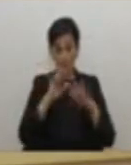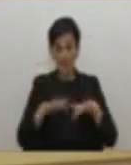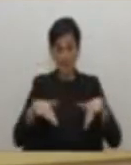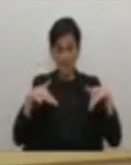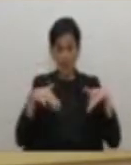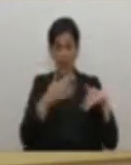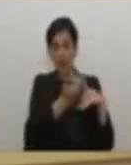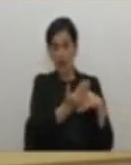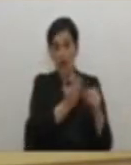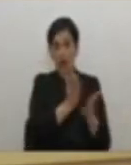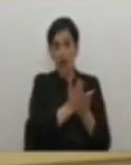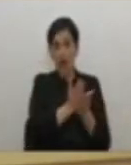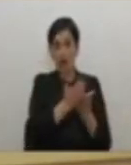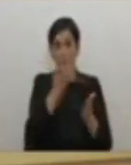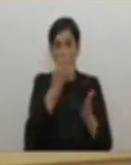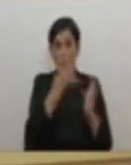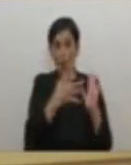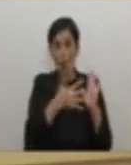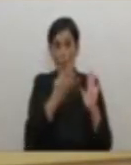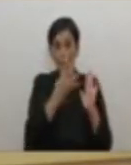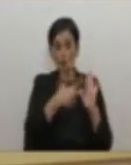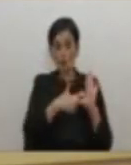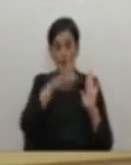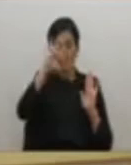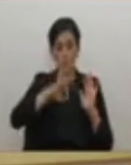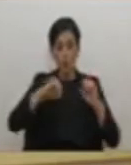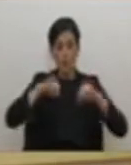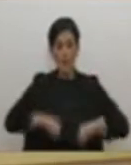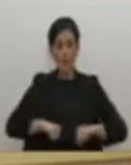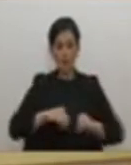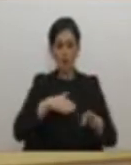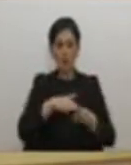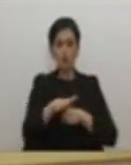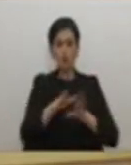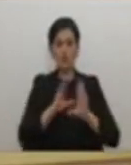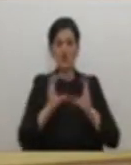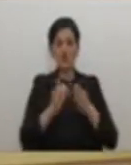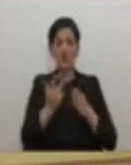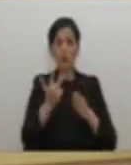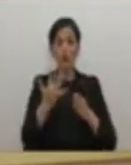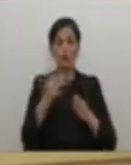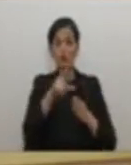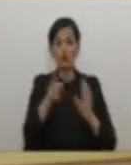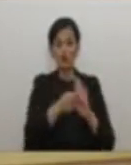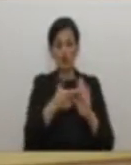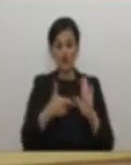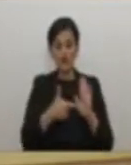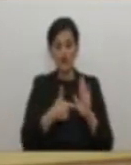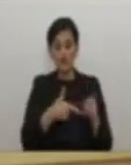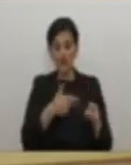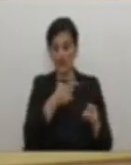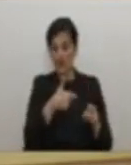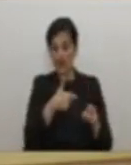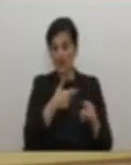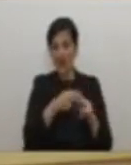თქვენ გაქვთ 48% მანდატების. ესე იგი, სრული შემადგენლობის 35 კაცთან 17 წევრი.